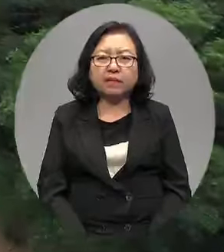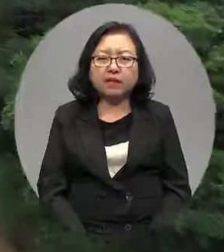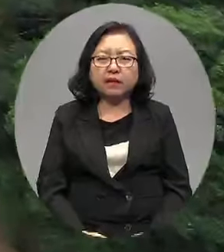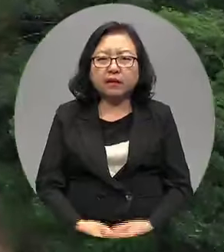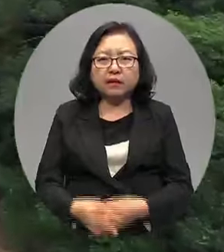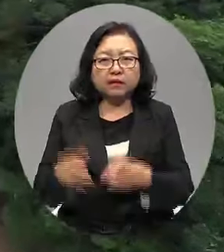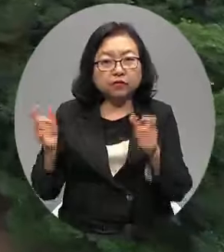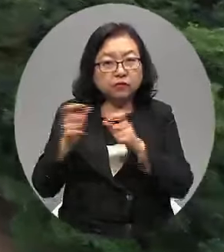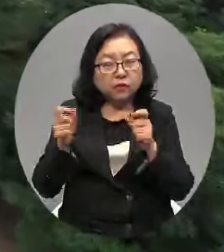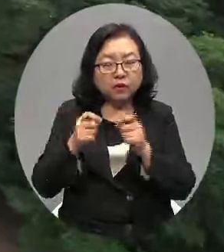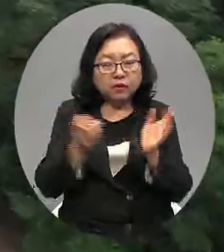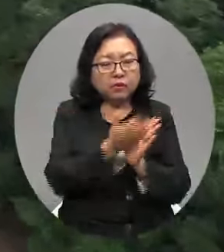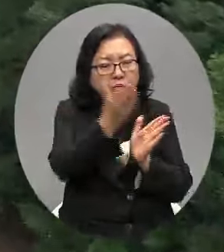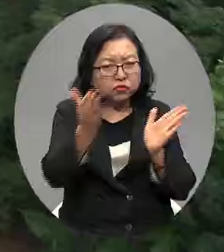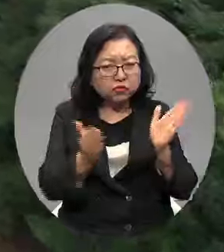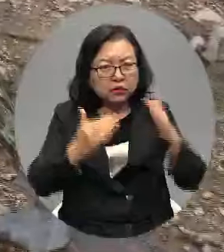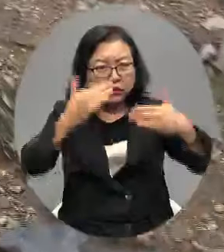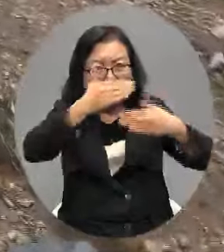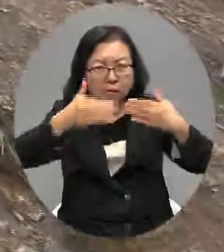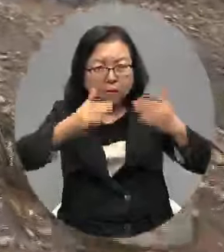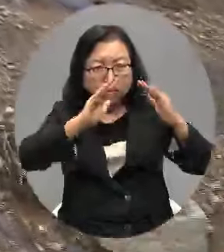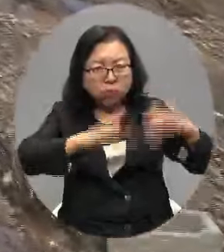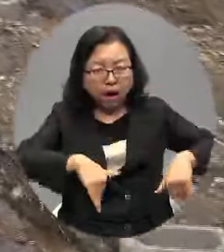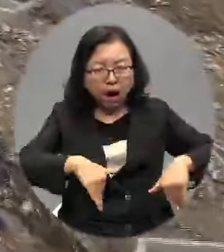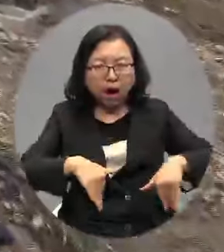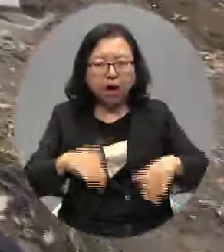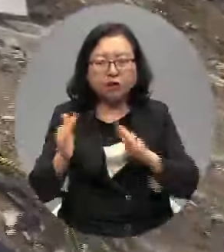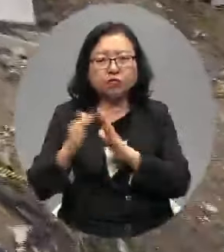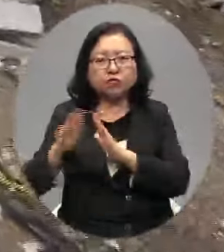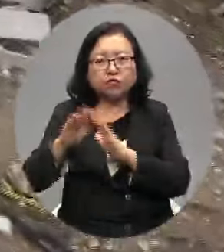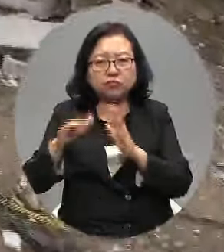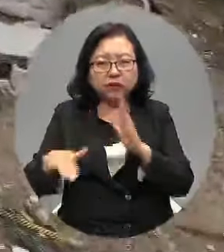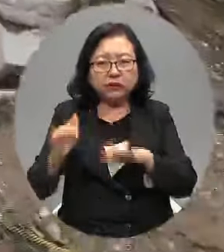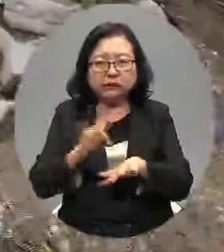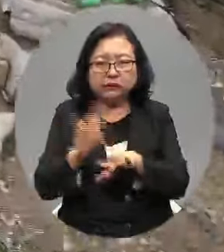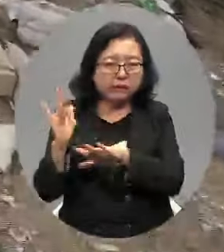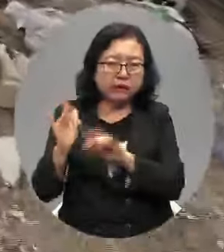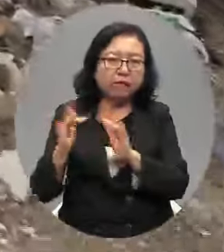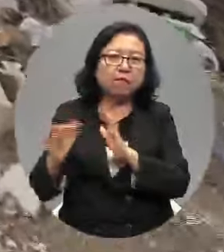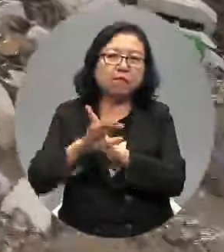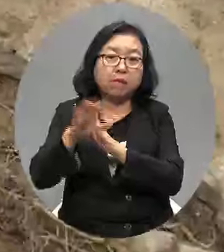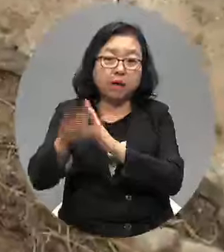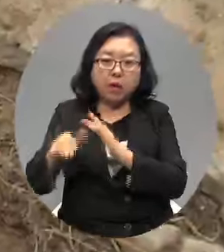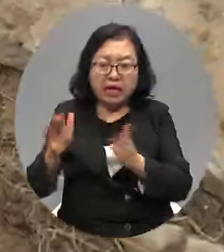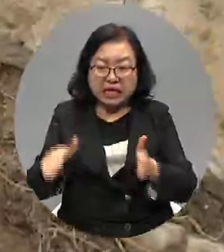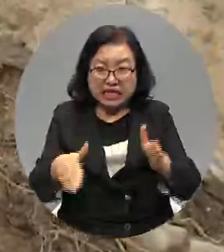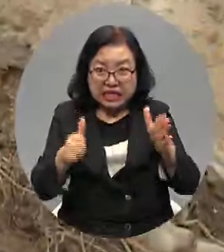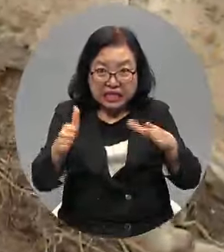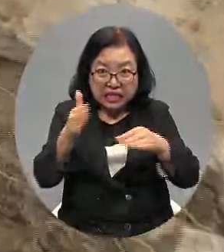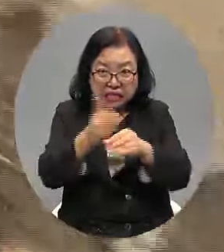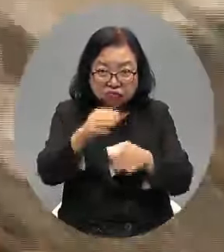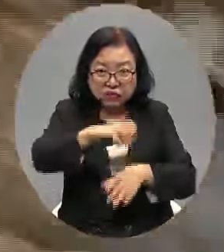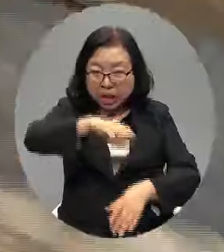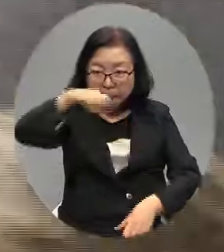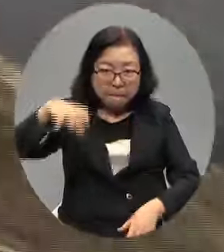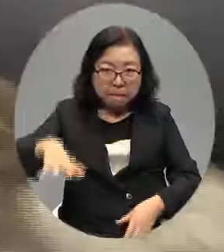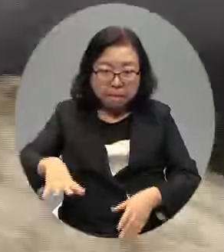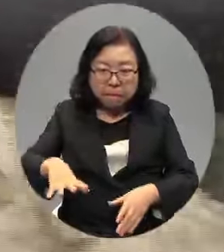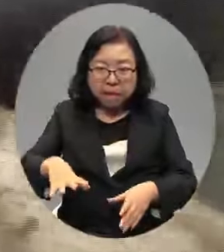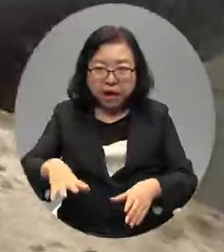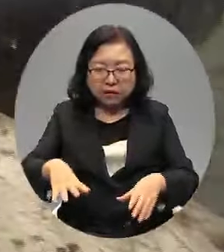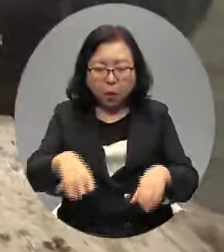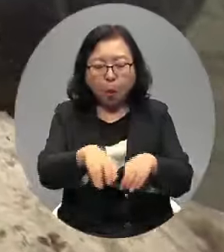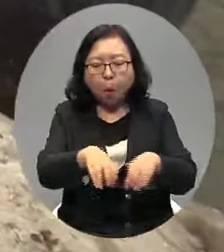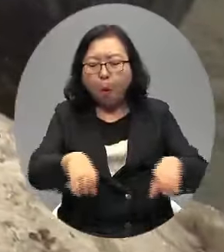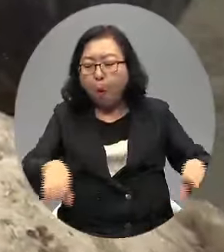인근 저수지 제방이 터지며 같이 살던 주민이 실종된 한 마을. 도로 중간이 끊어져 마을로 들어가는 배수관이 그대로